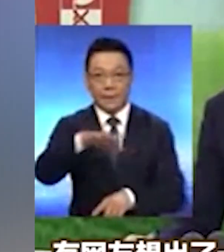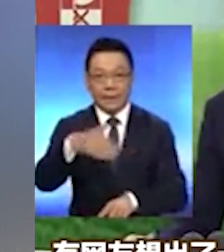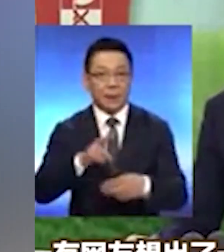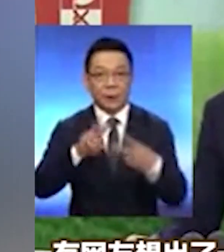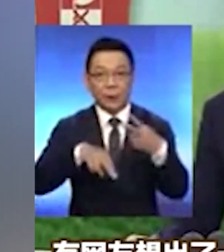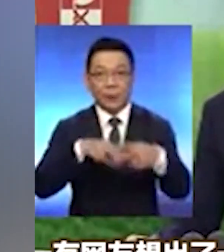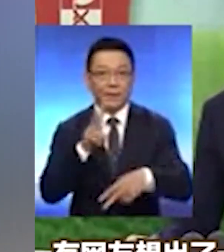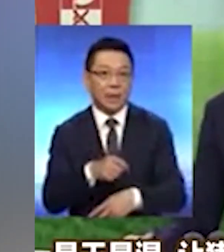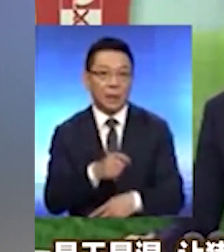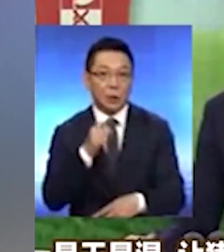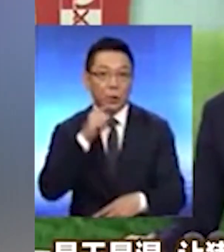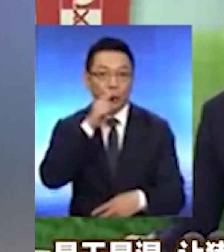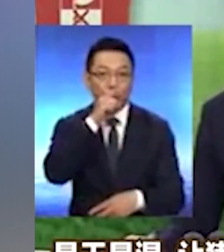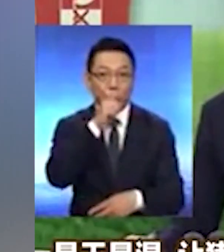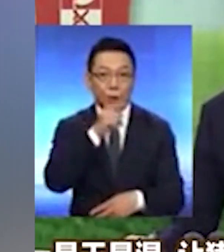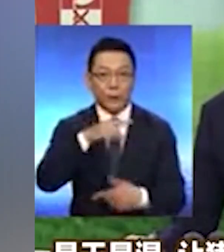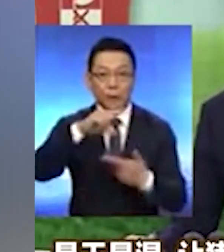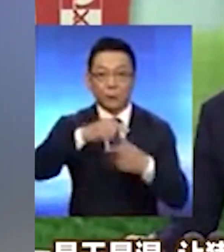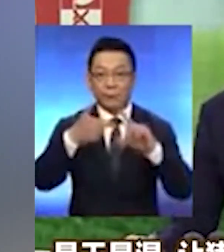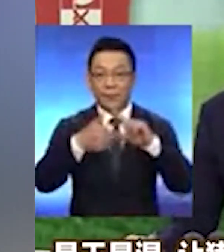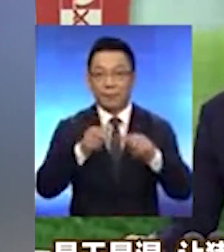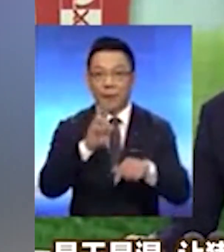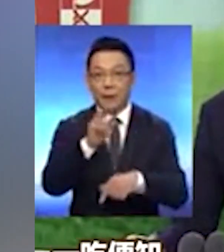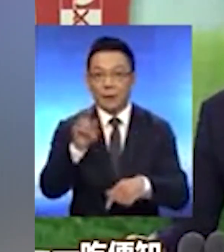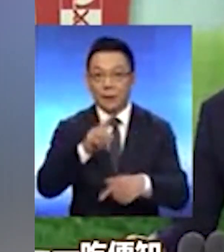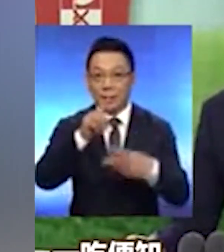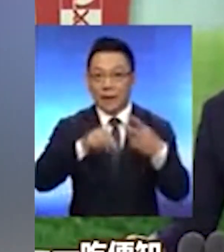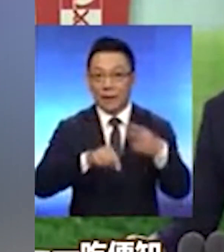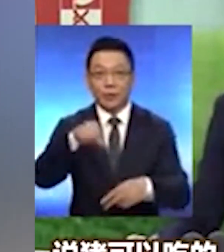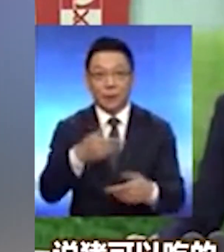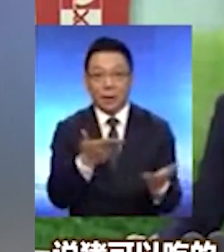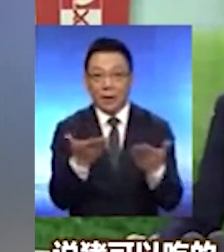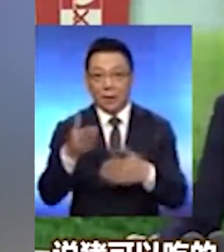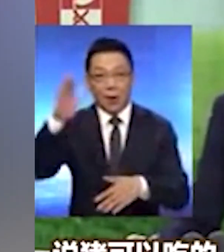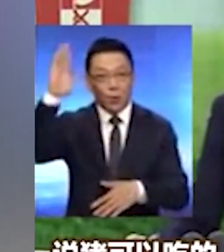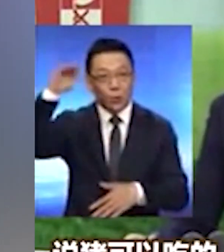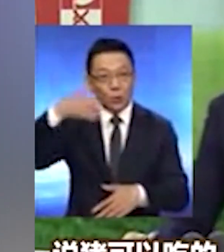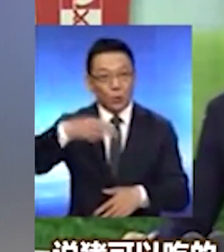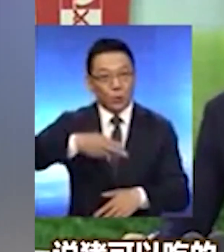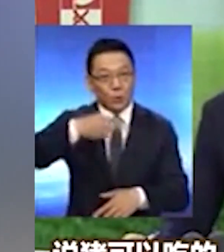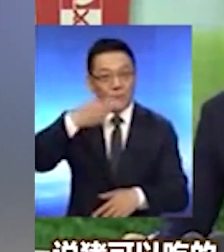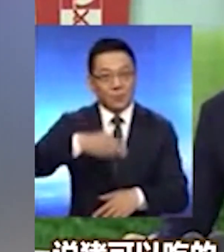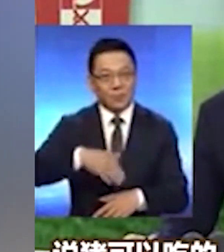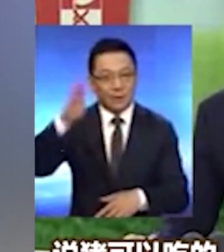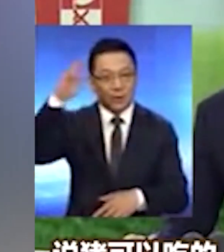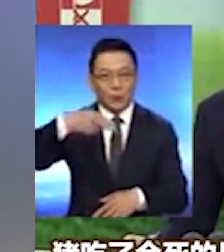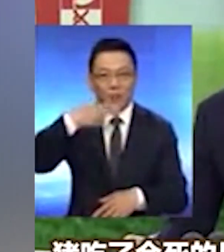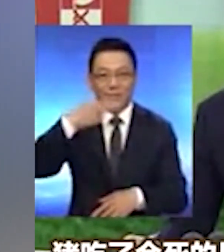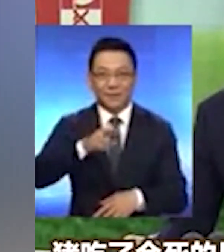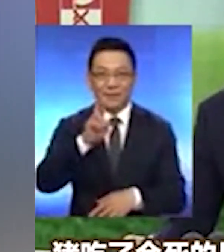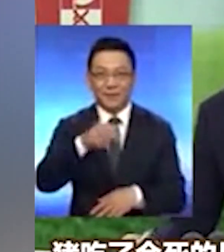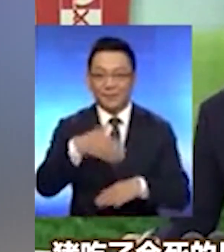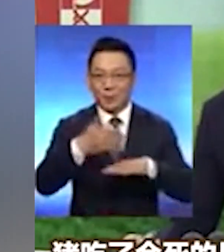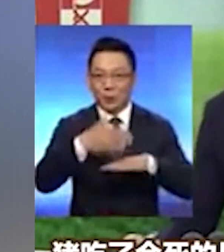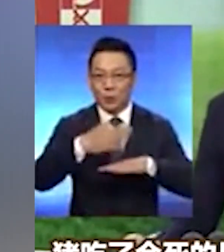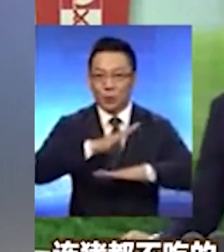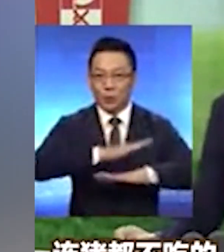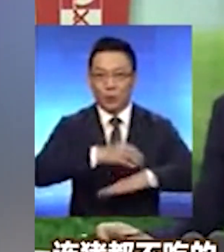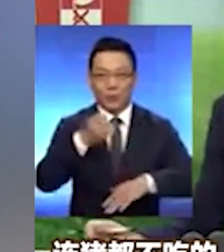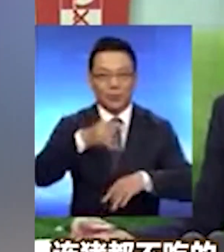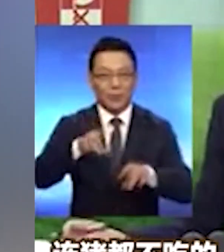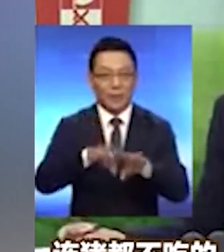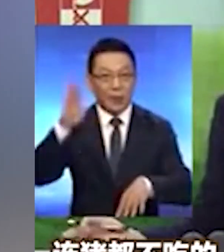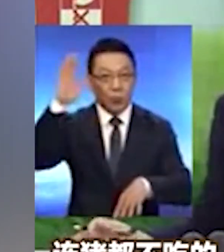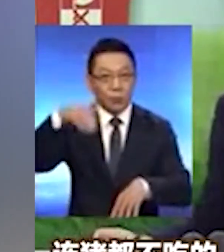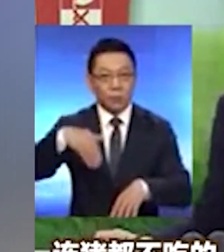友想出了一种分类方式是干是湿让猪是吃一吃便吃说猪可以吃的是厨余垃圾猪吃了会死的是有害垃圾